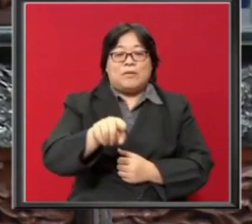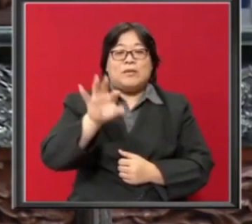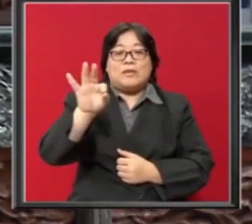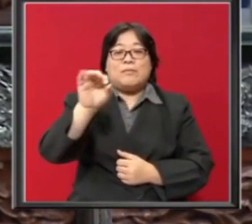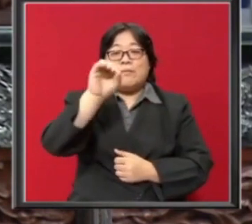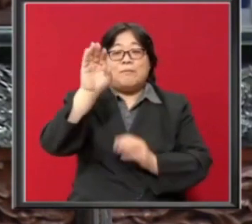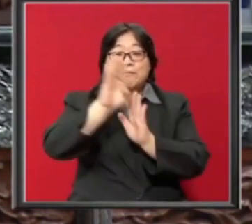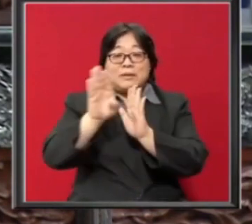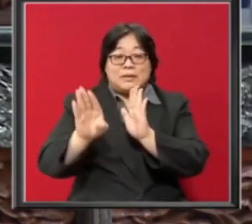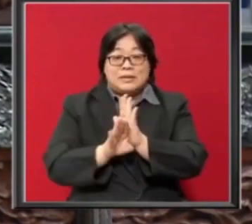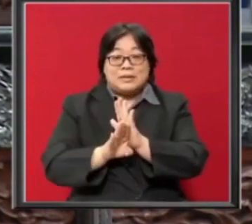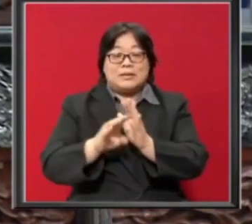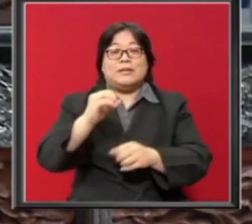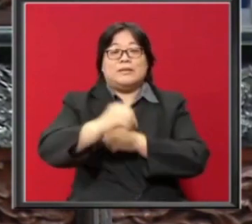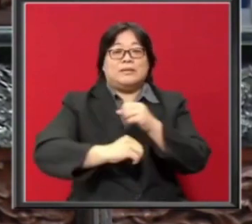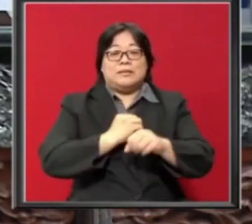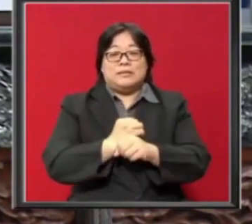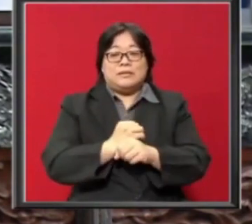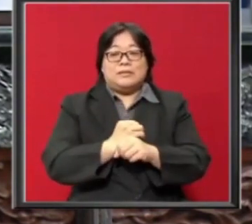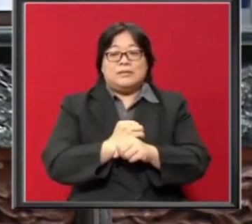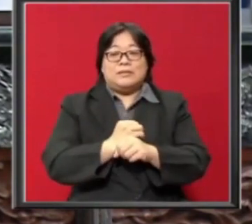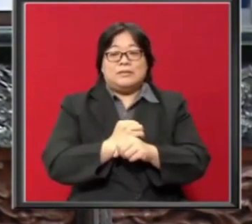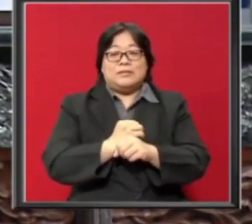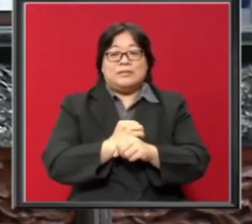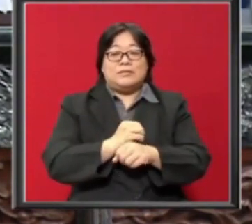3059 billion tahun